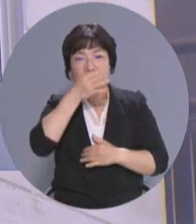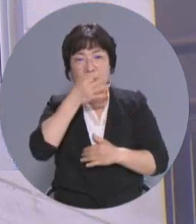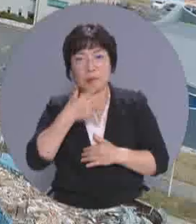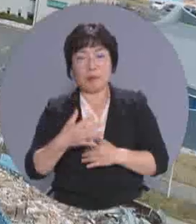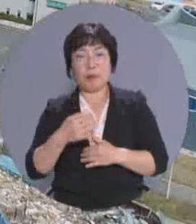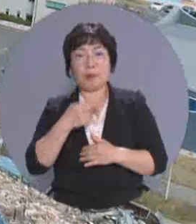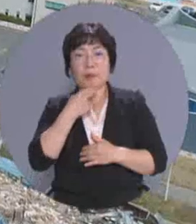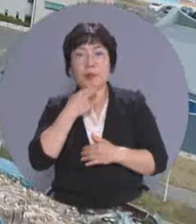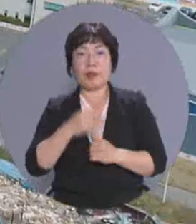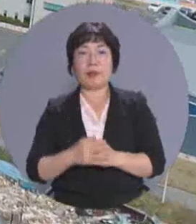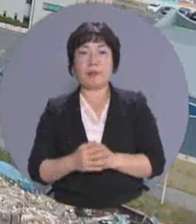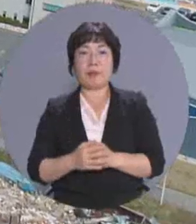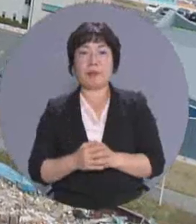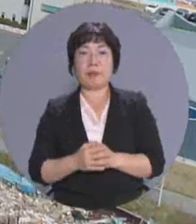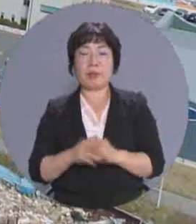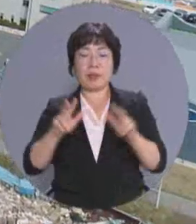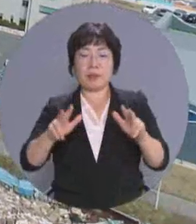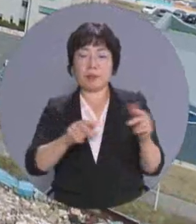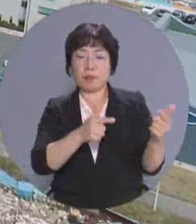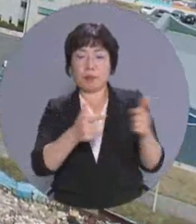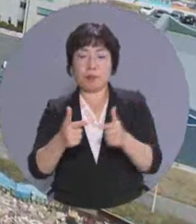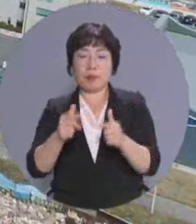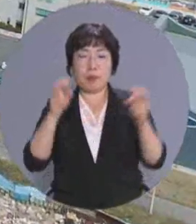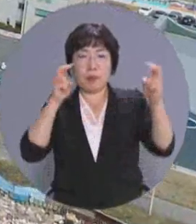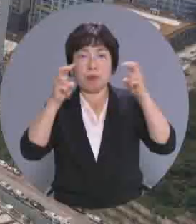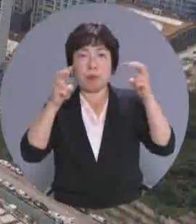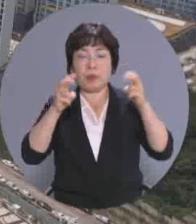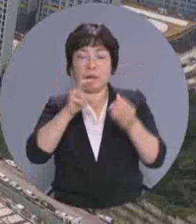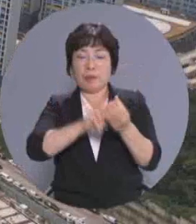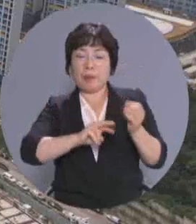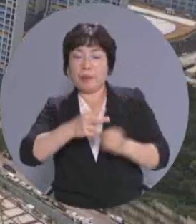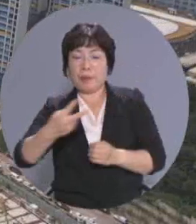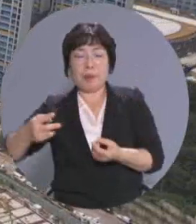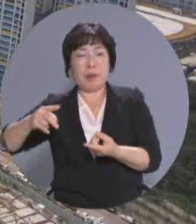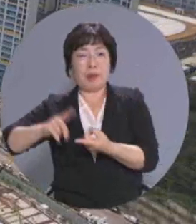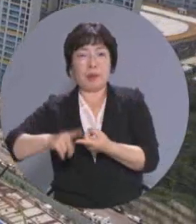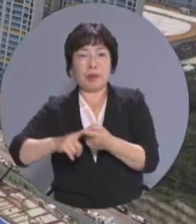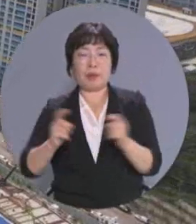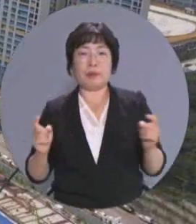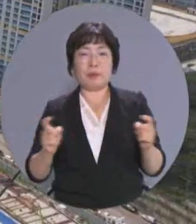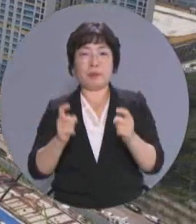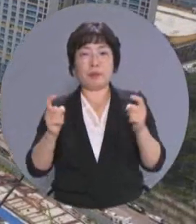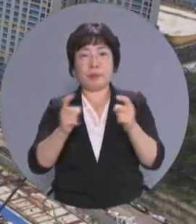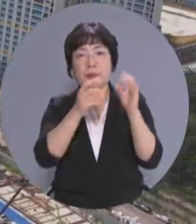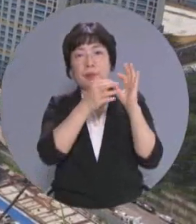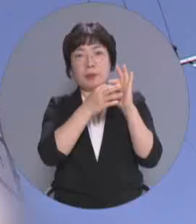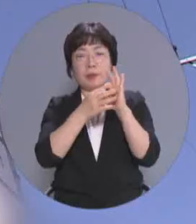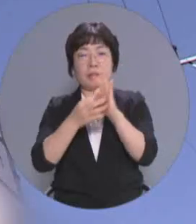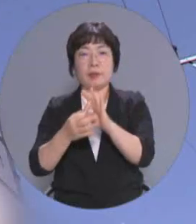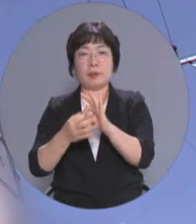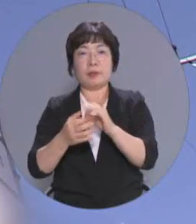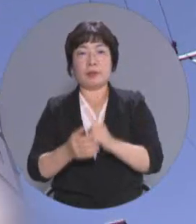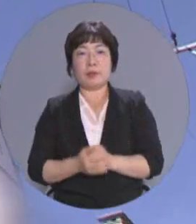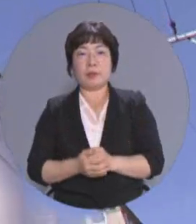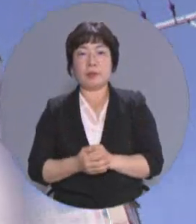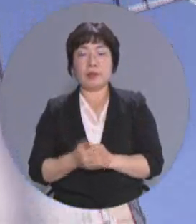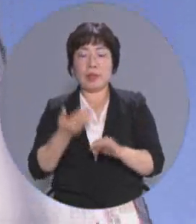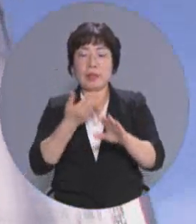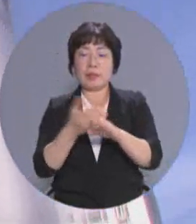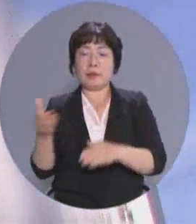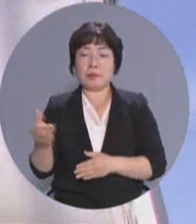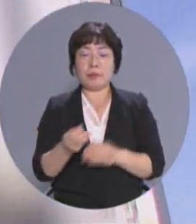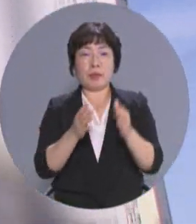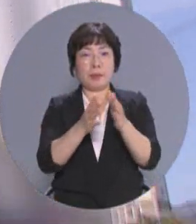좀. 하지만 아직도 여러 임대 아파트들이 분양 전환을 놓고 분쟁을 이어가고 있습니다. 인근의 다른